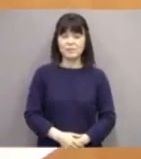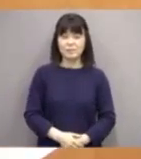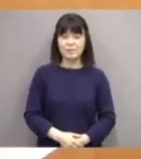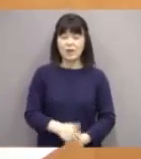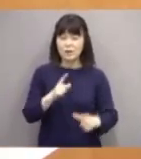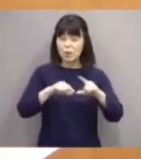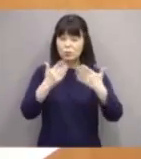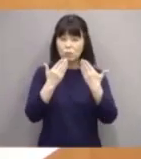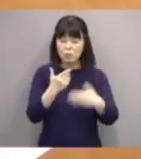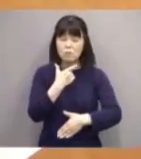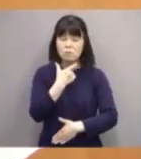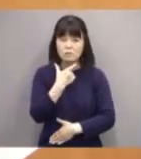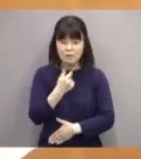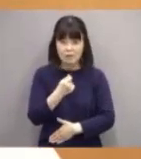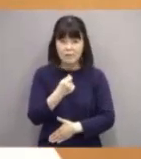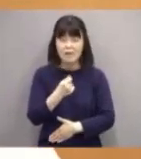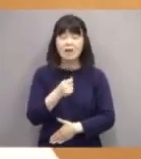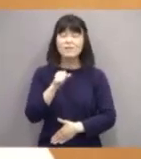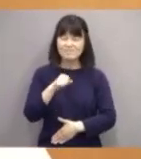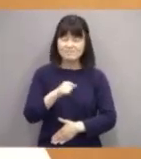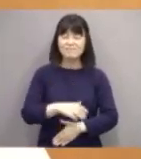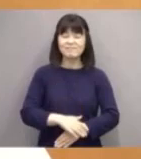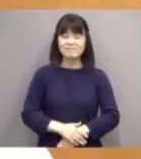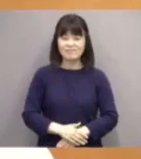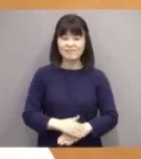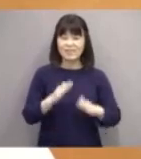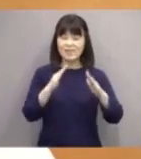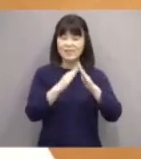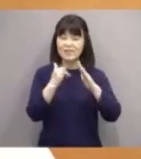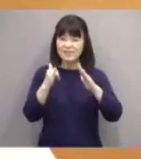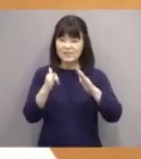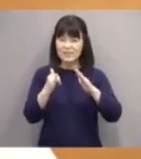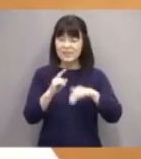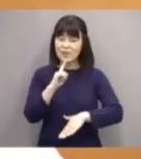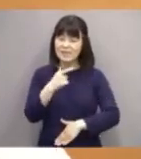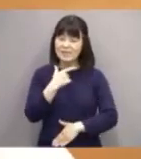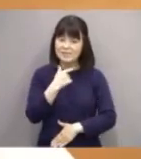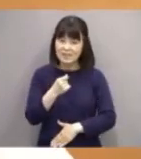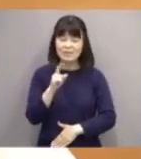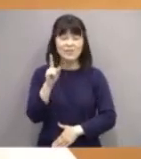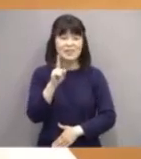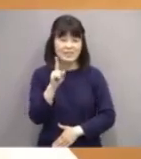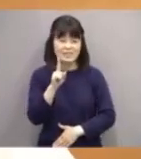もっと勉強したいと思った？ うん。 お家の人に教えてあげたいことはあった？